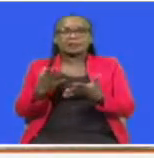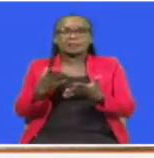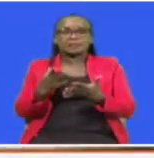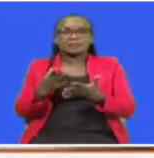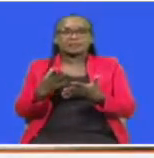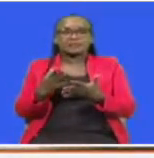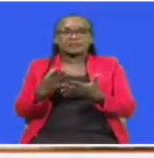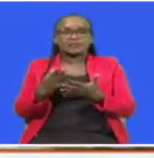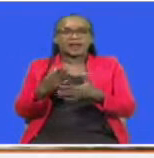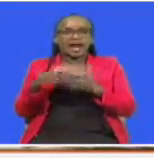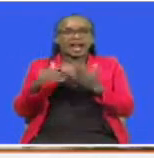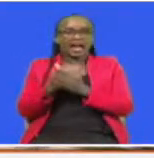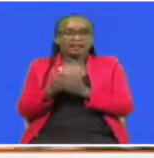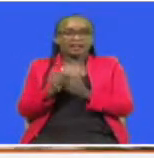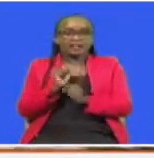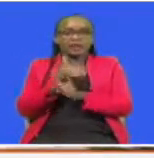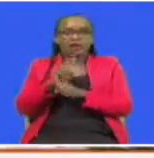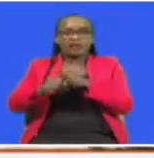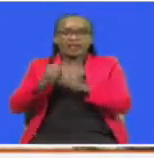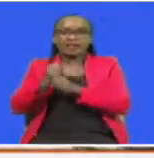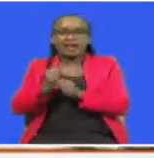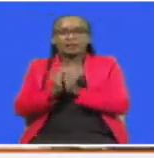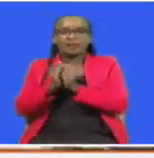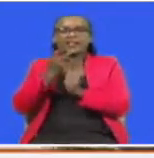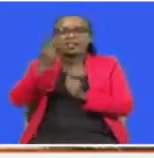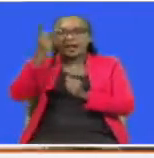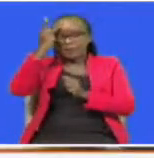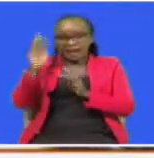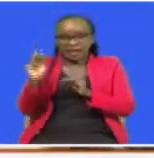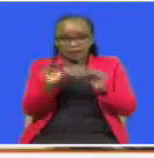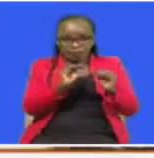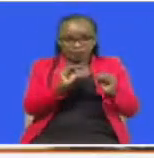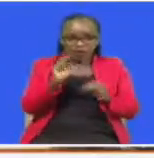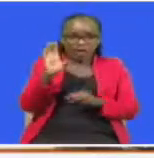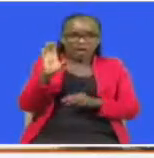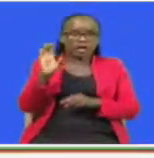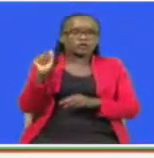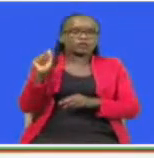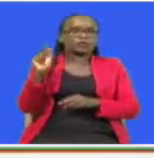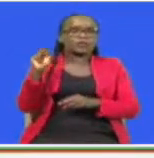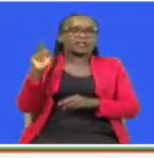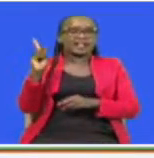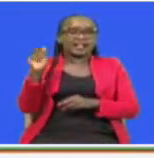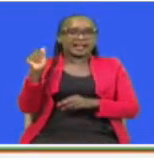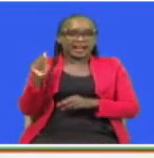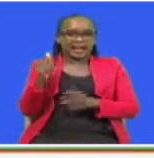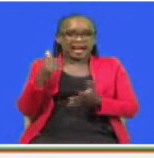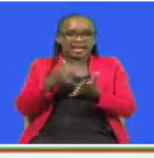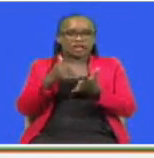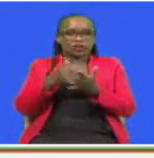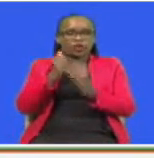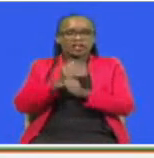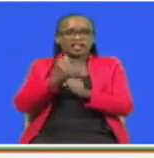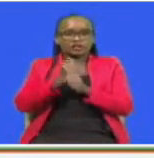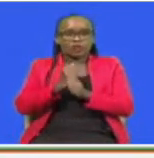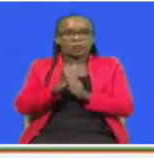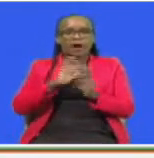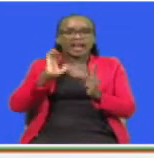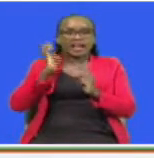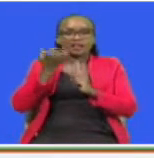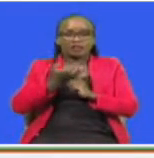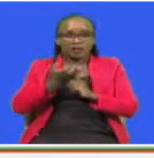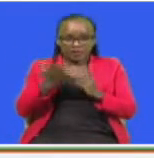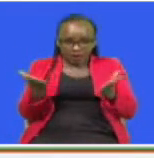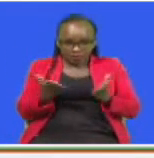miaka 12, yeye na wazazi wake walihamia nchini Canada. Amehusika pakubwa na kazi ya mazingira,